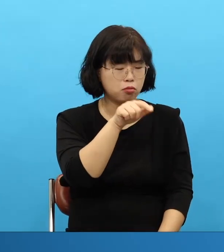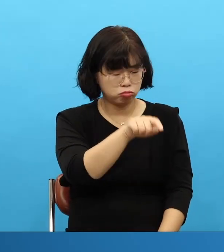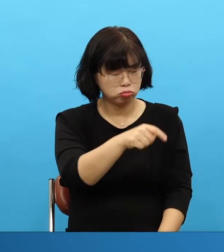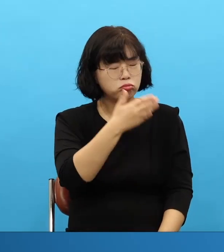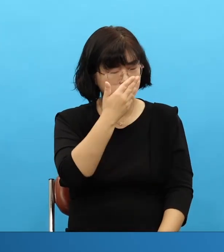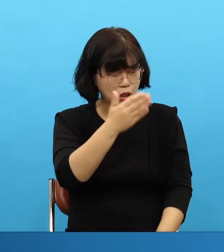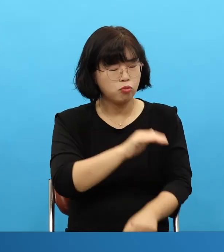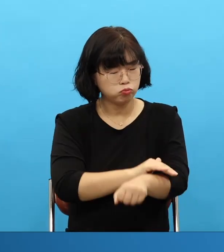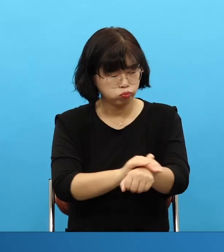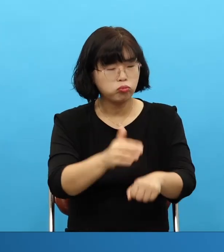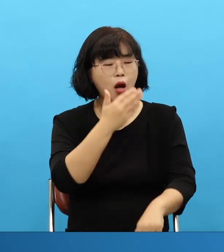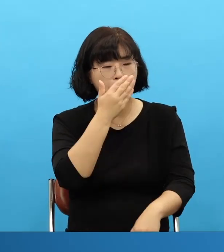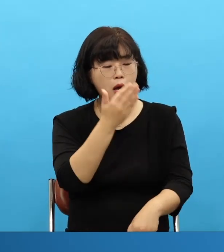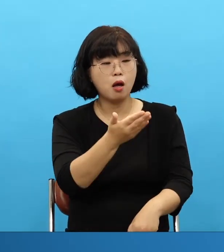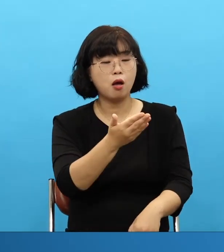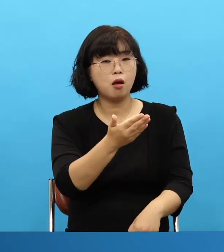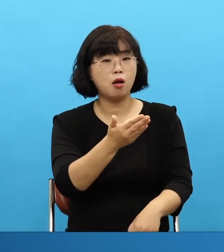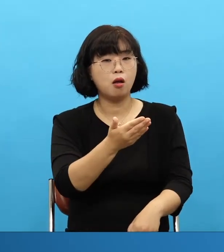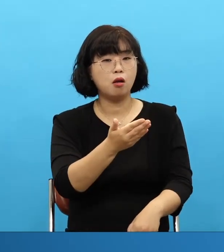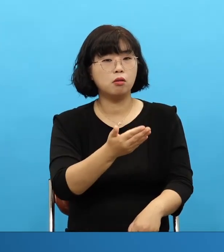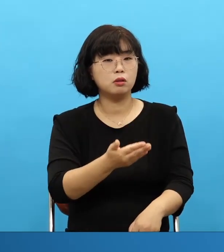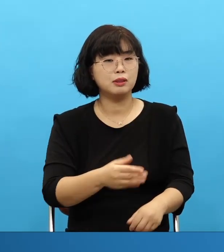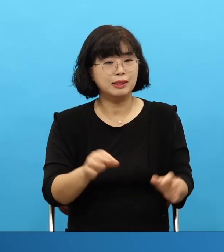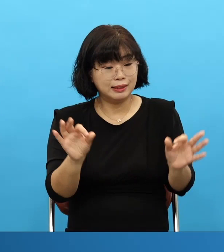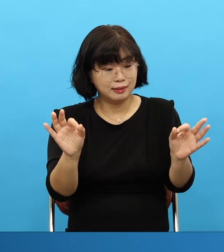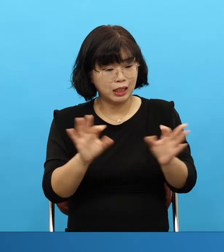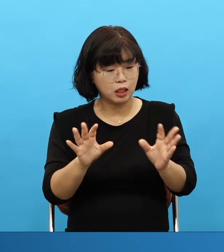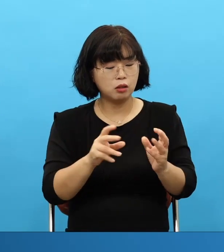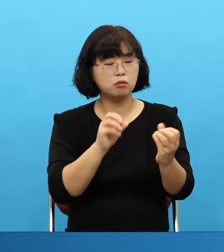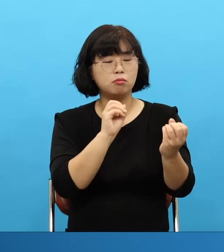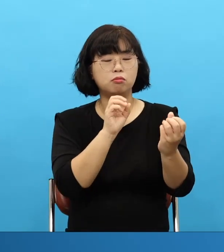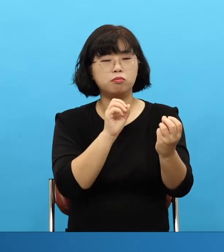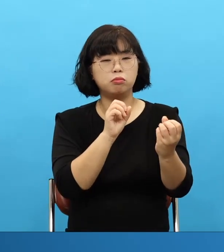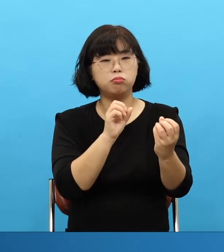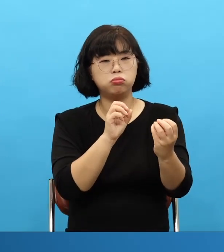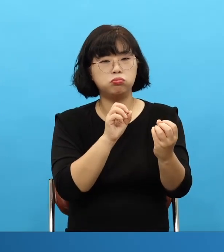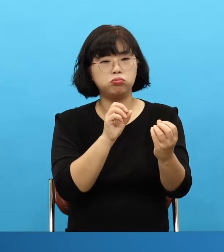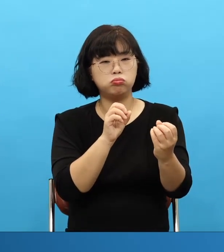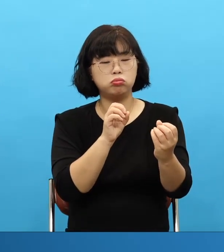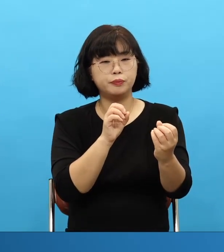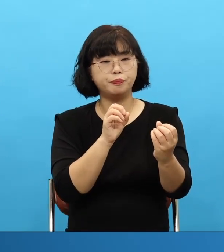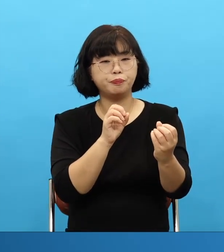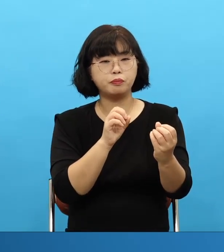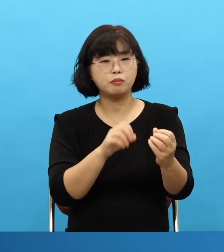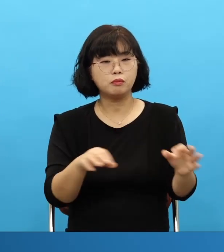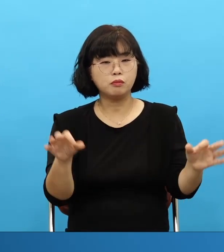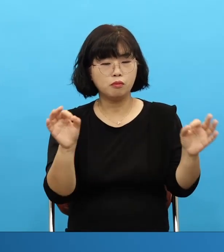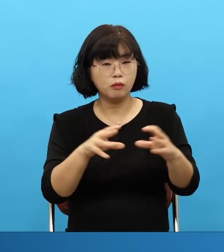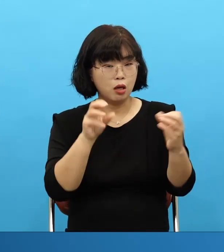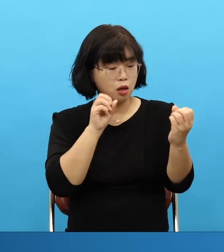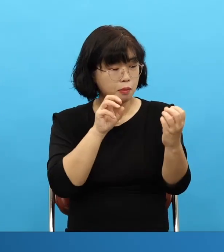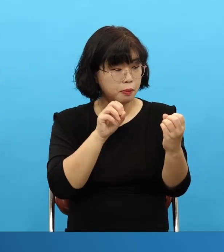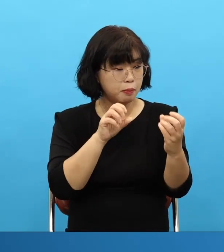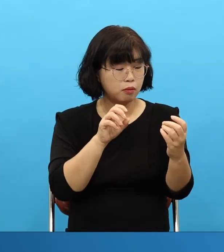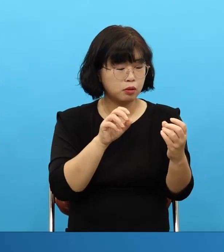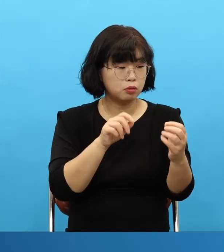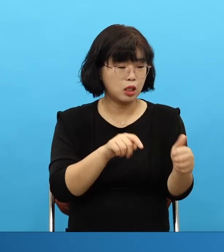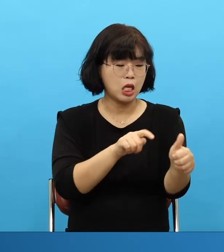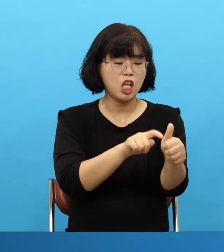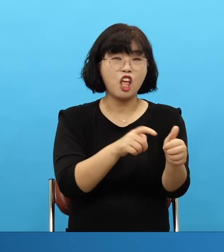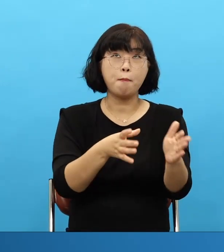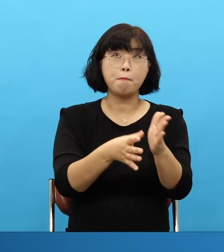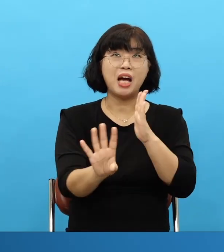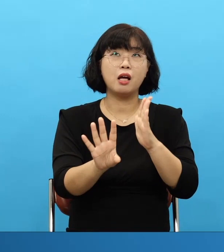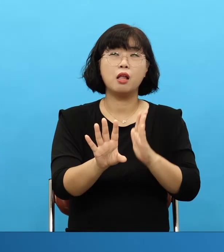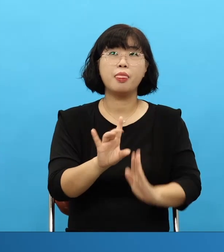with the student and then said, "You can do 이런 it." 그 짧은 얘기에 이 아이에게는요 변화가 일어나기 시작한 거예요. It was just a